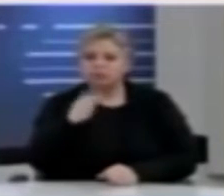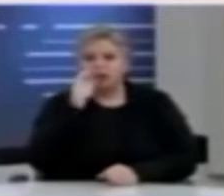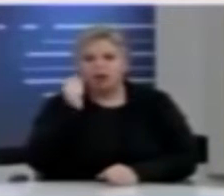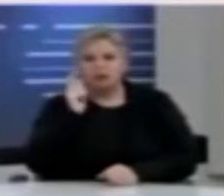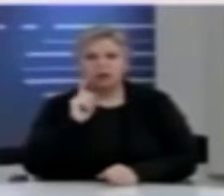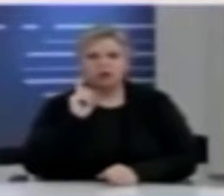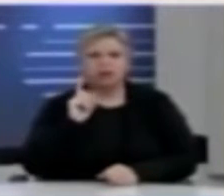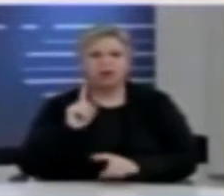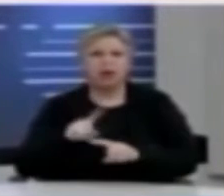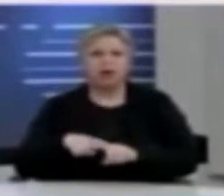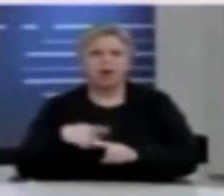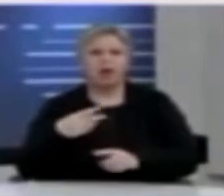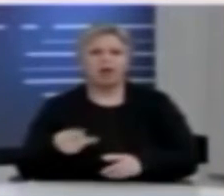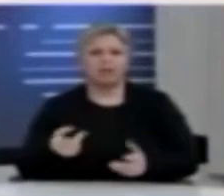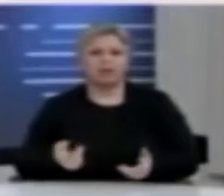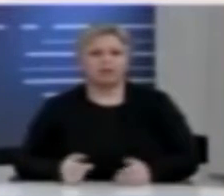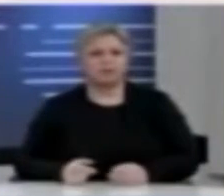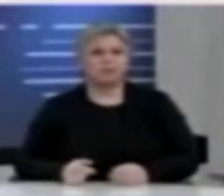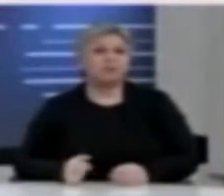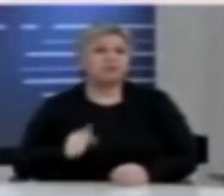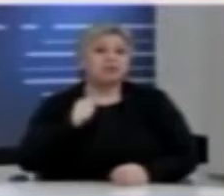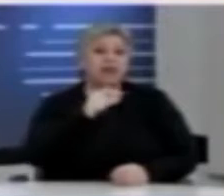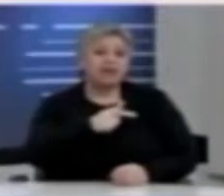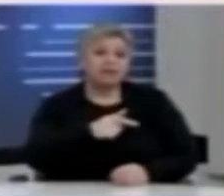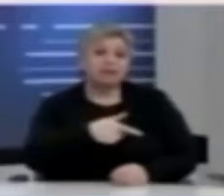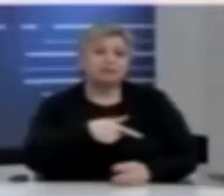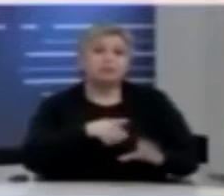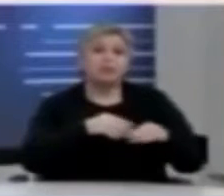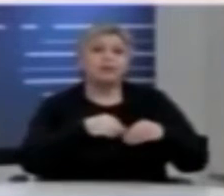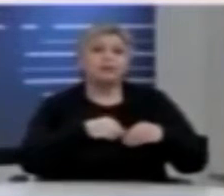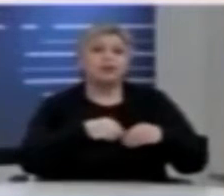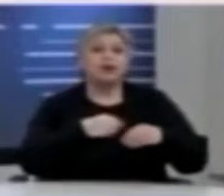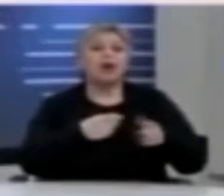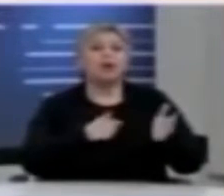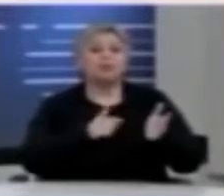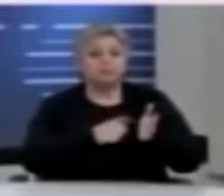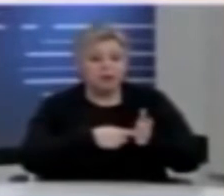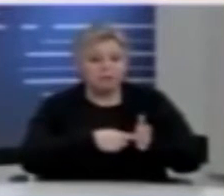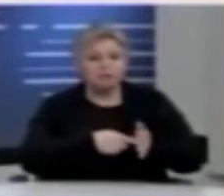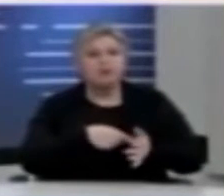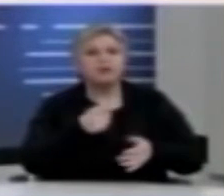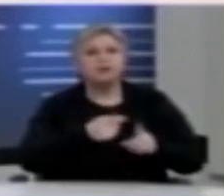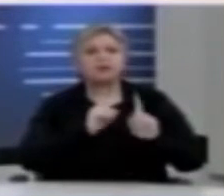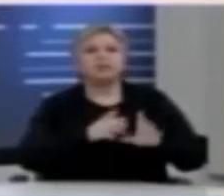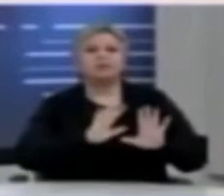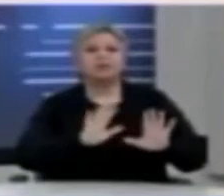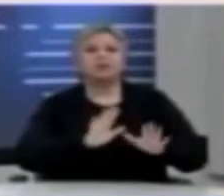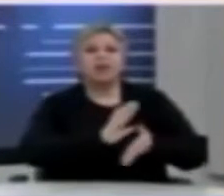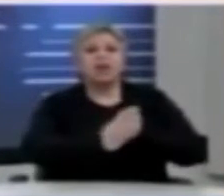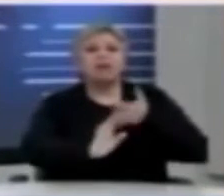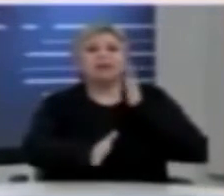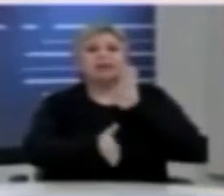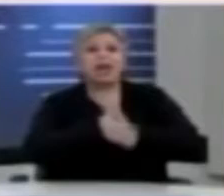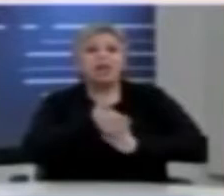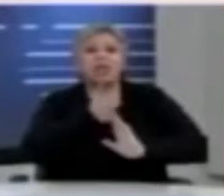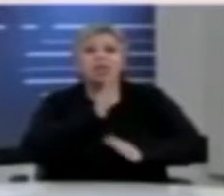δυσκολεύεστε πάρα πολύ να το αποδεχθείτε, αλλά πάρτε το απόφαση. Τελειώσατε. Φύγετε τώρα. Αυτό